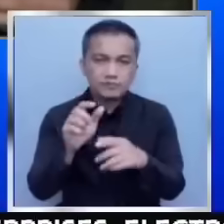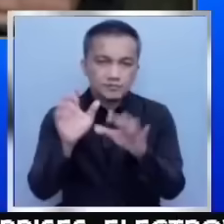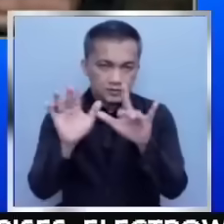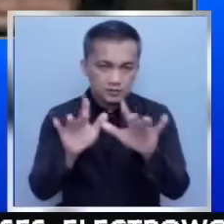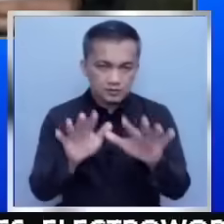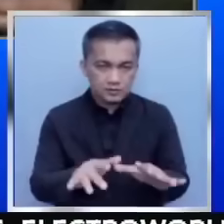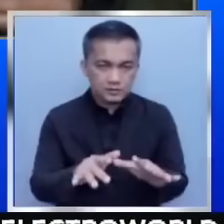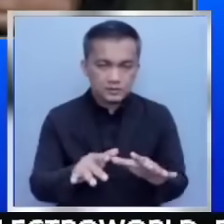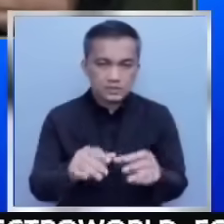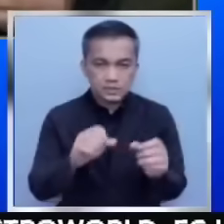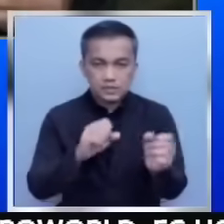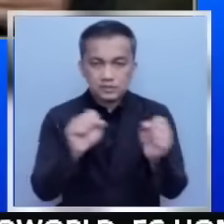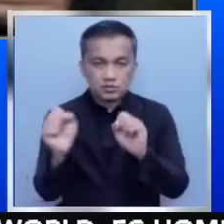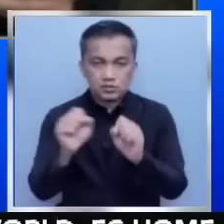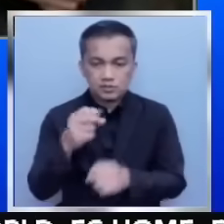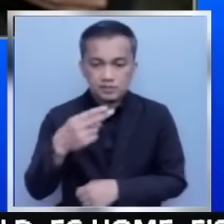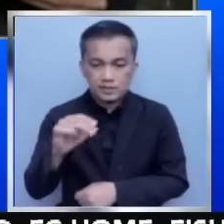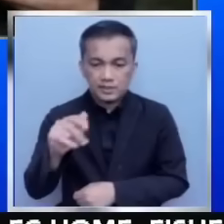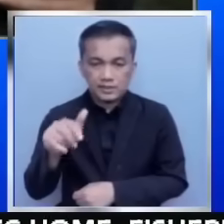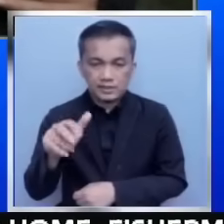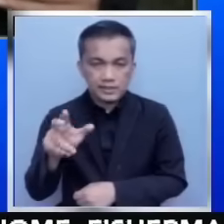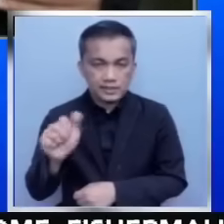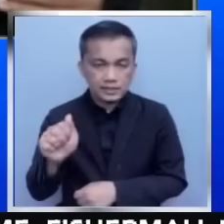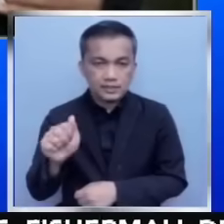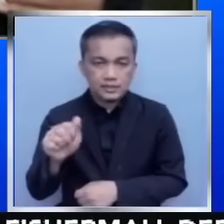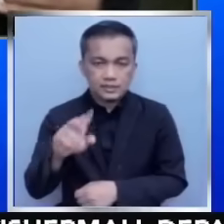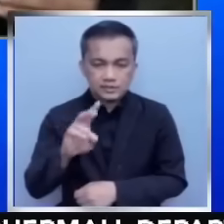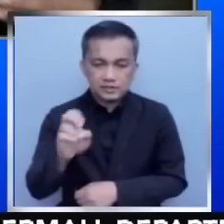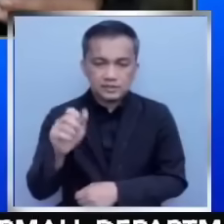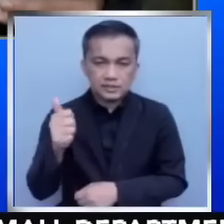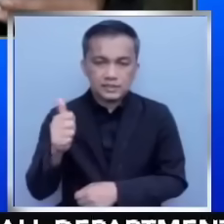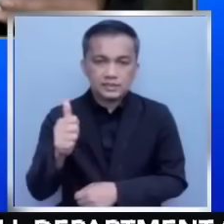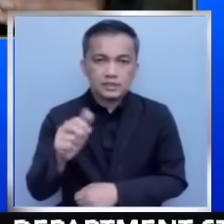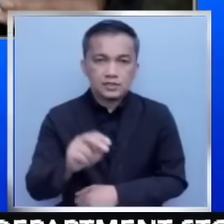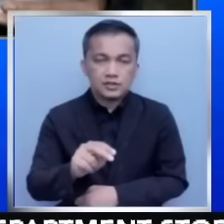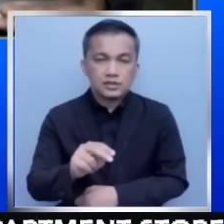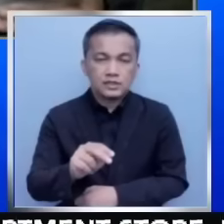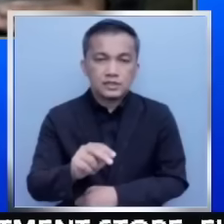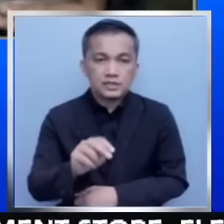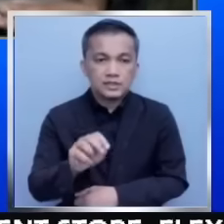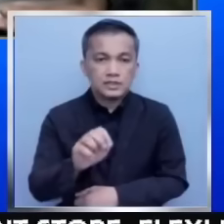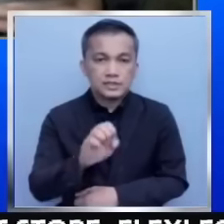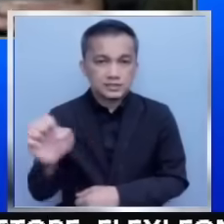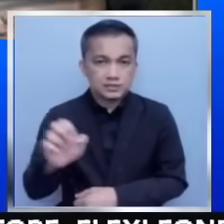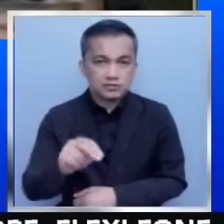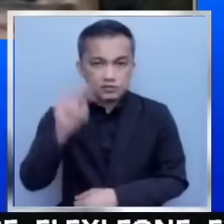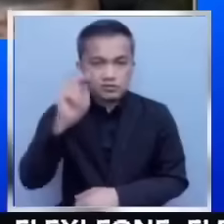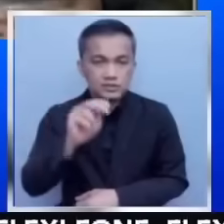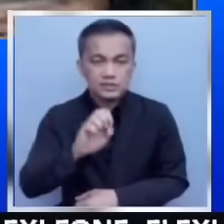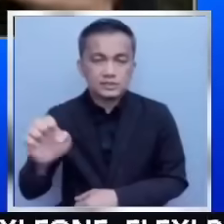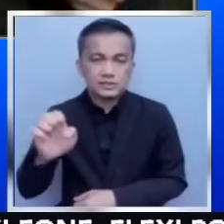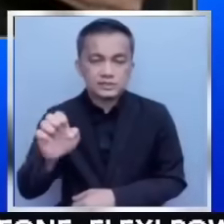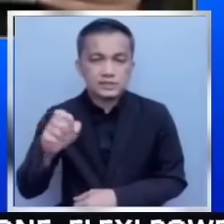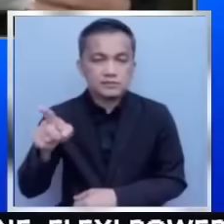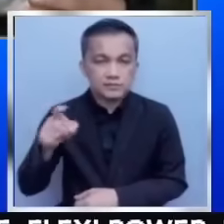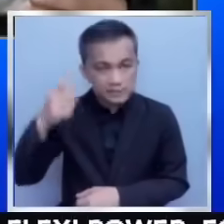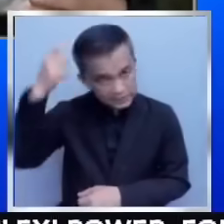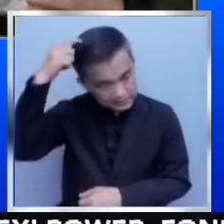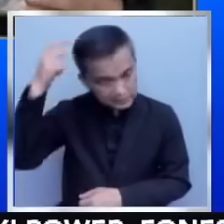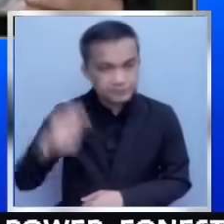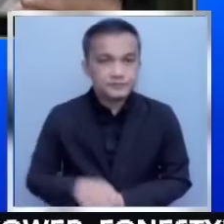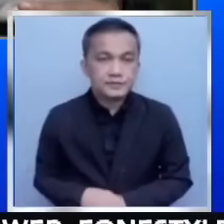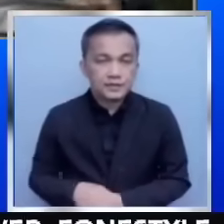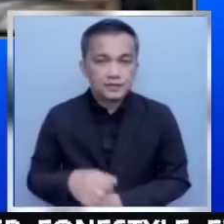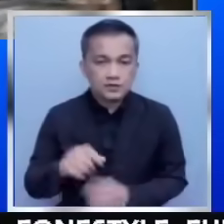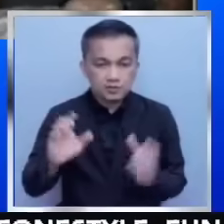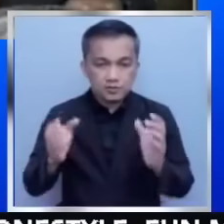Hana sa layong 710 kilometers east-northeast ng Itbayat, Batanes. Kumpara kahapon, lumakas pa yan bilang